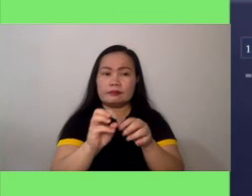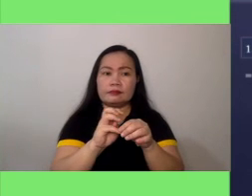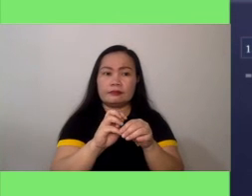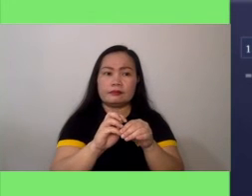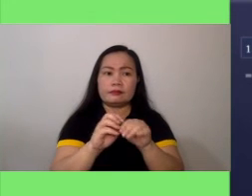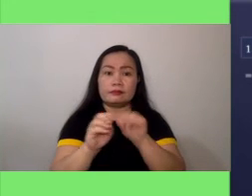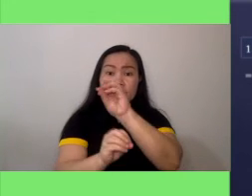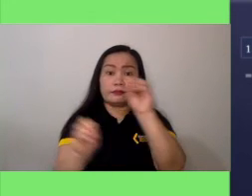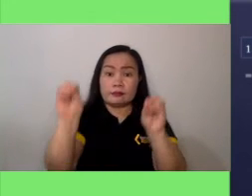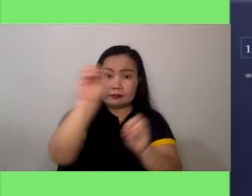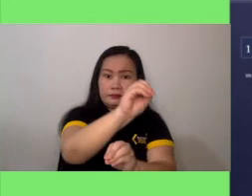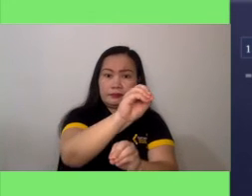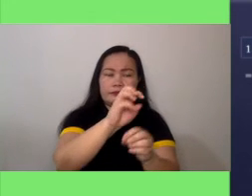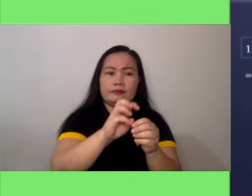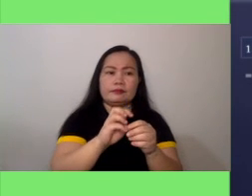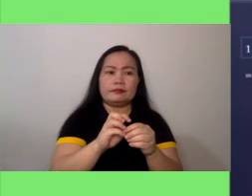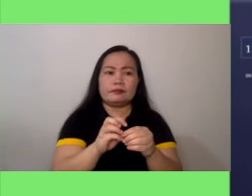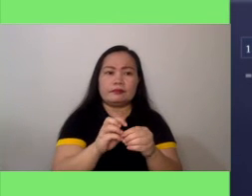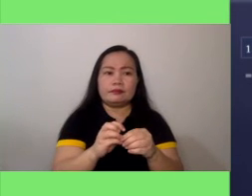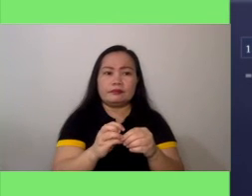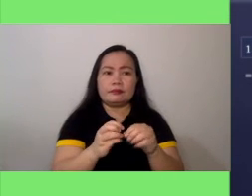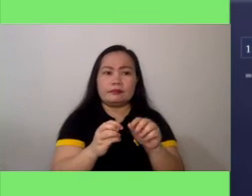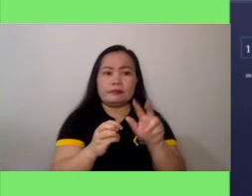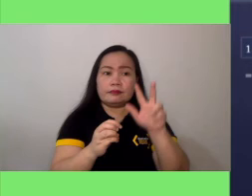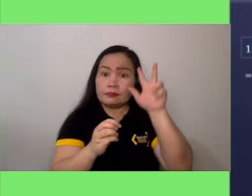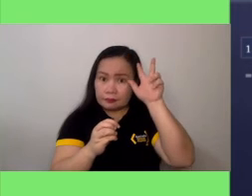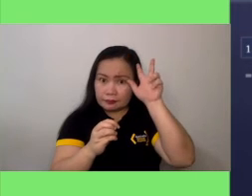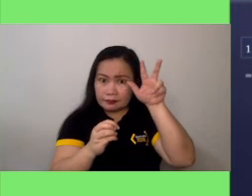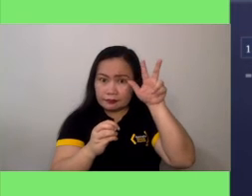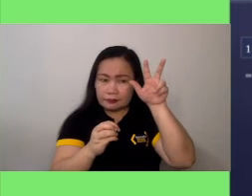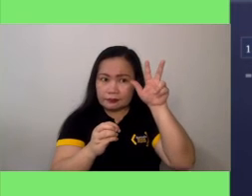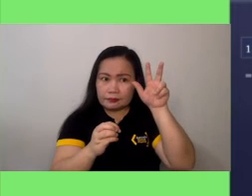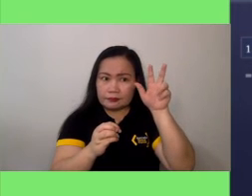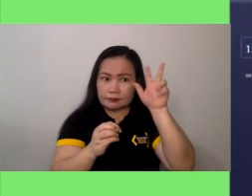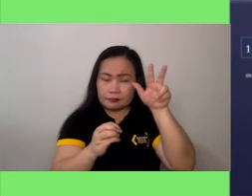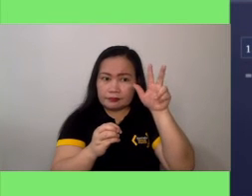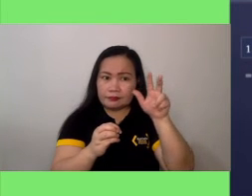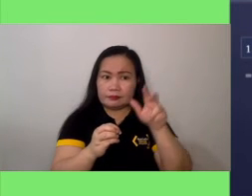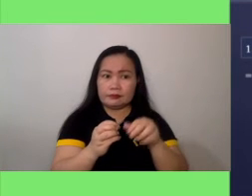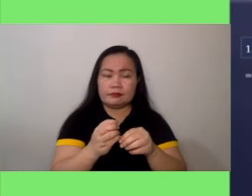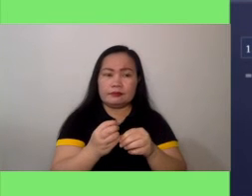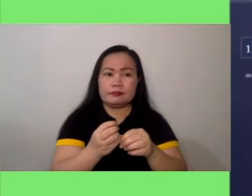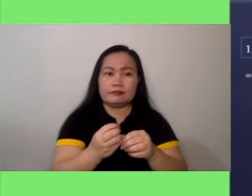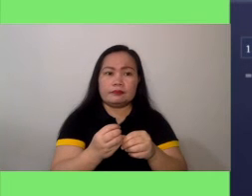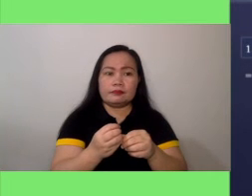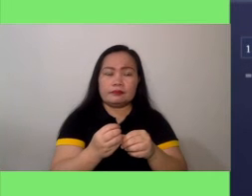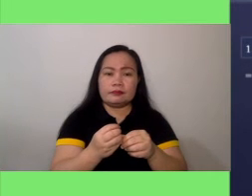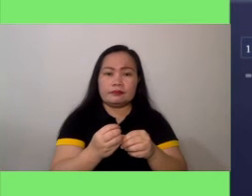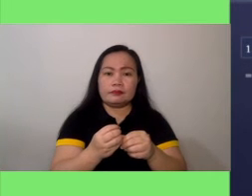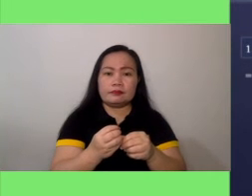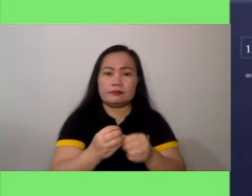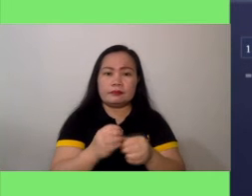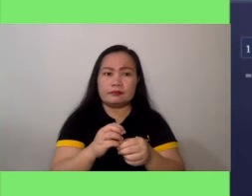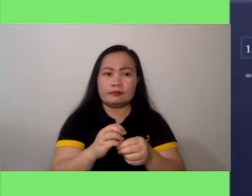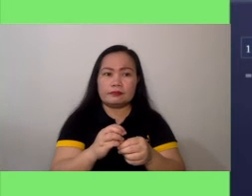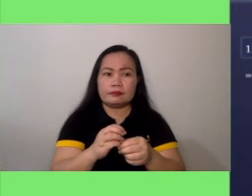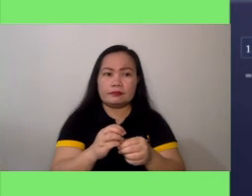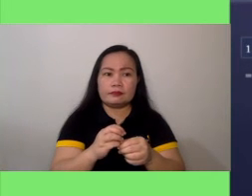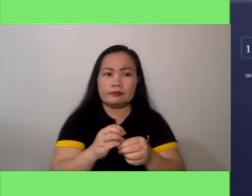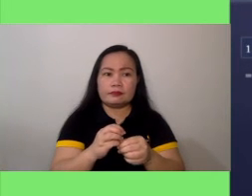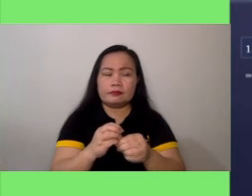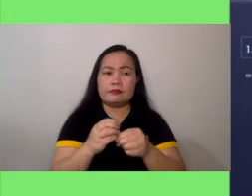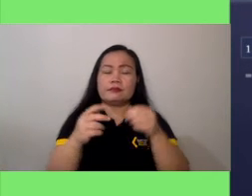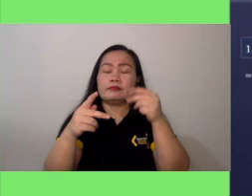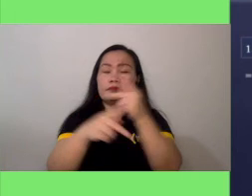1/2. Okay? So, binalikan natin kanina yung exponential notation, di ba? Na kapag ang fraction mo ay